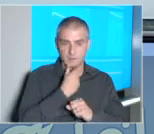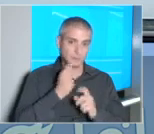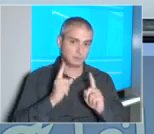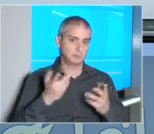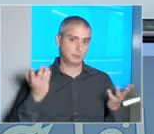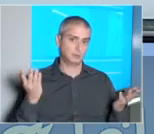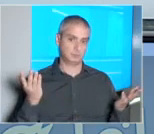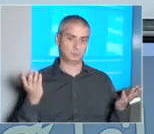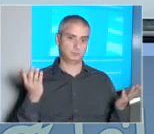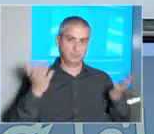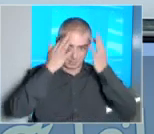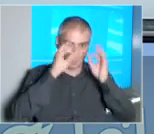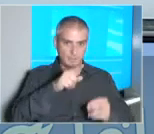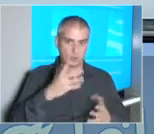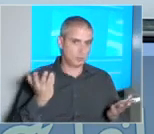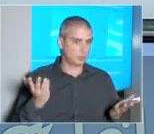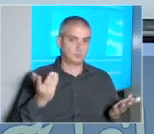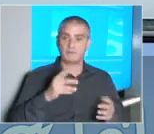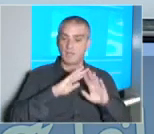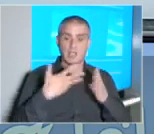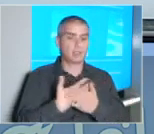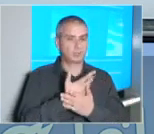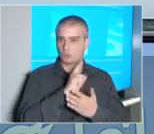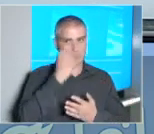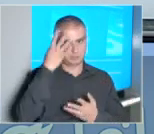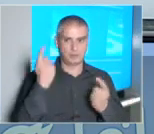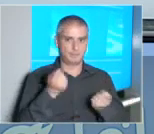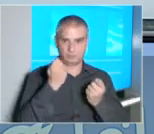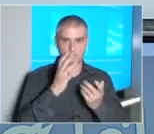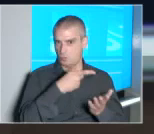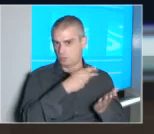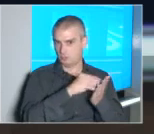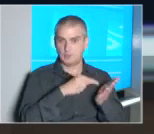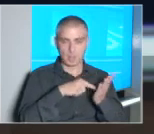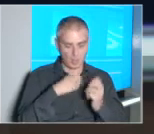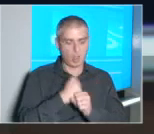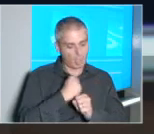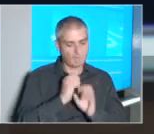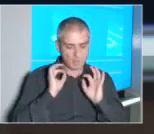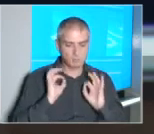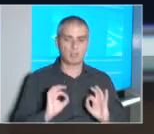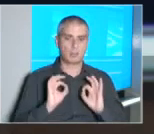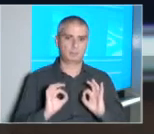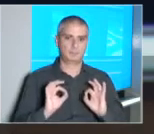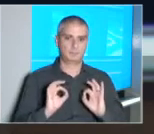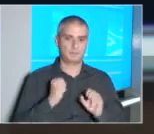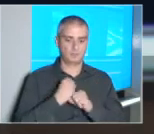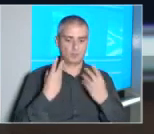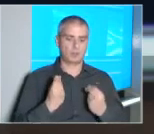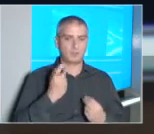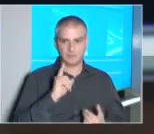צריך לכבד אותו על זה. והקרן החדשה לא סתם פרסמו מה שפרסמו, כי נעשית כאן עבודה